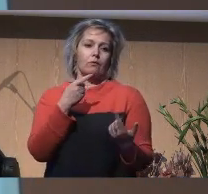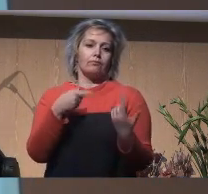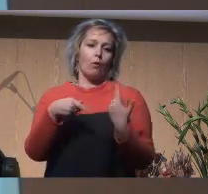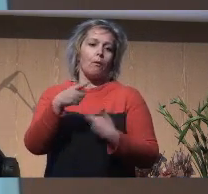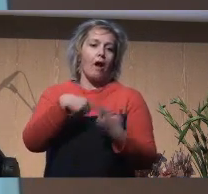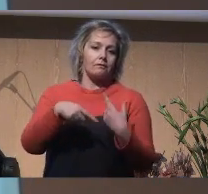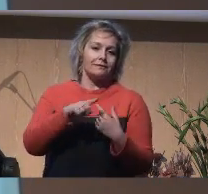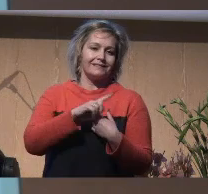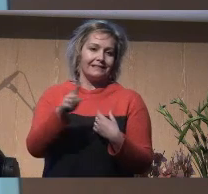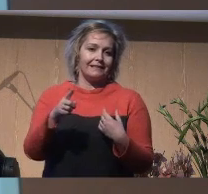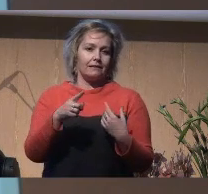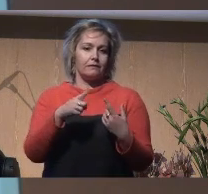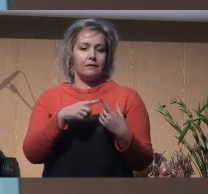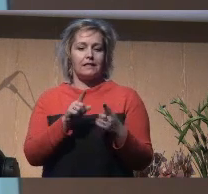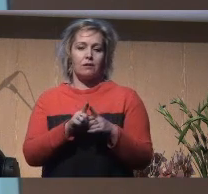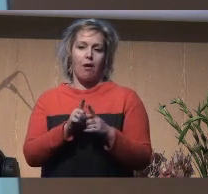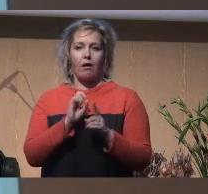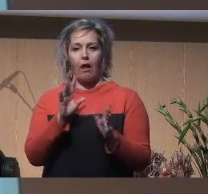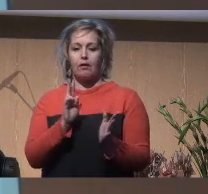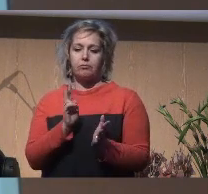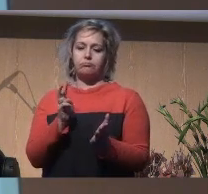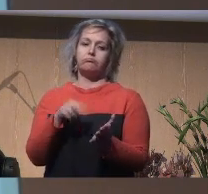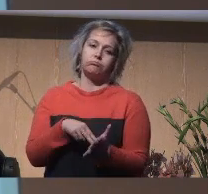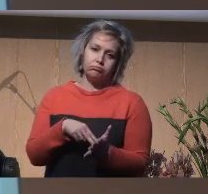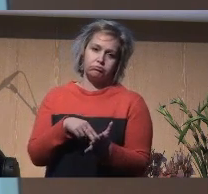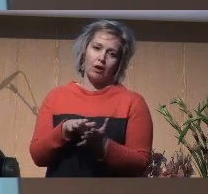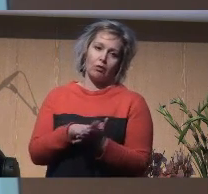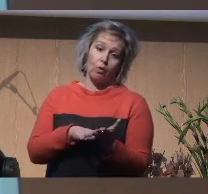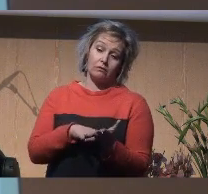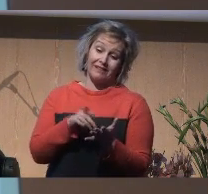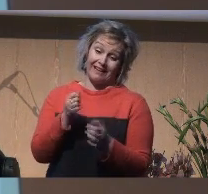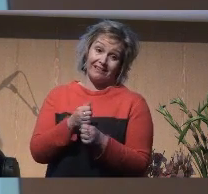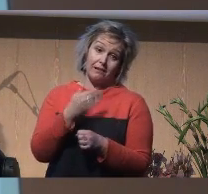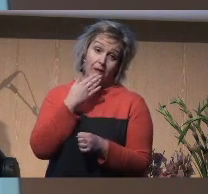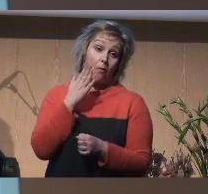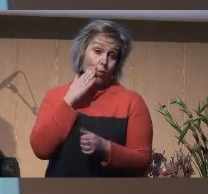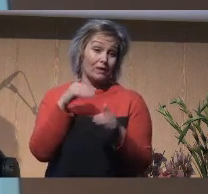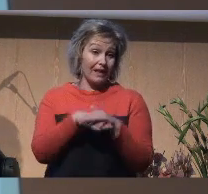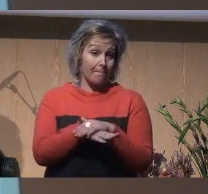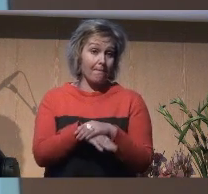beina sånn noenlunde. Ganske bra egentlig. Bor hjemme.